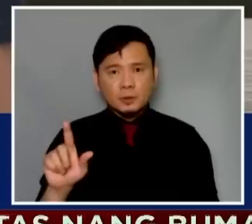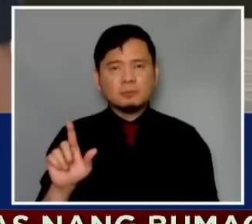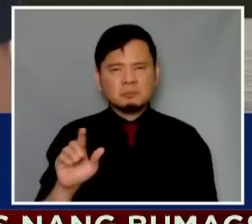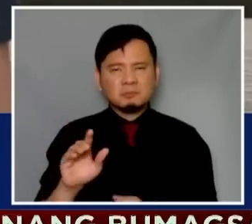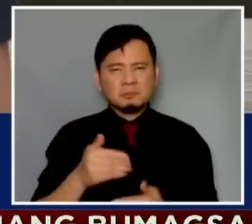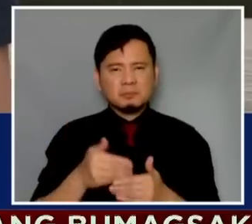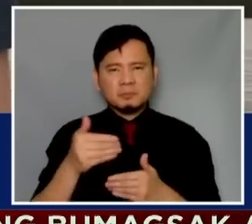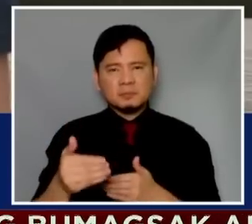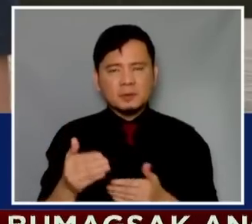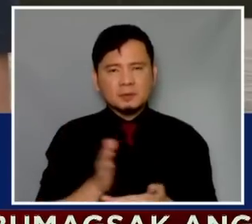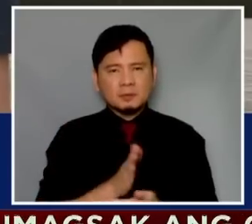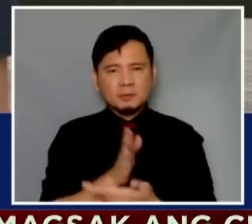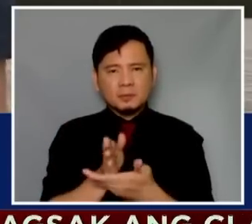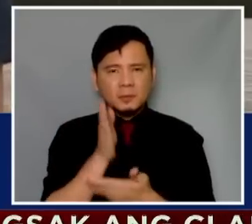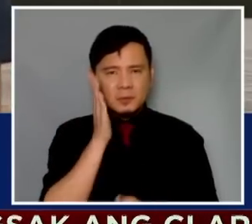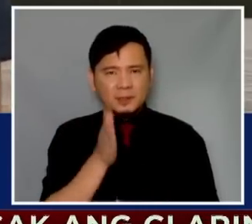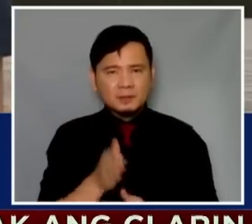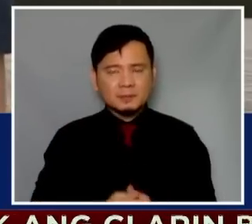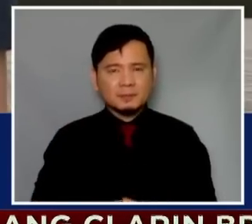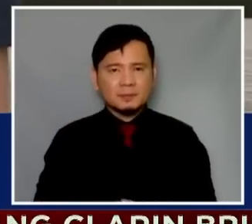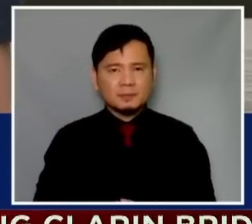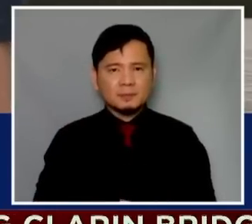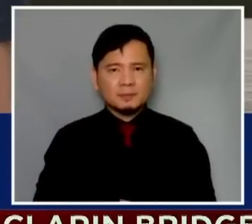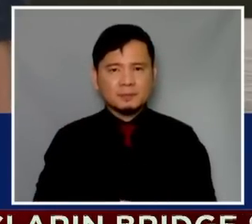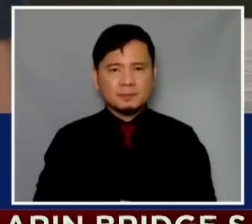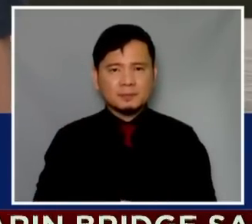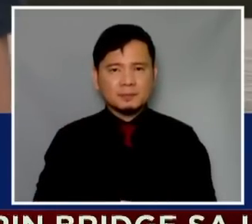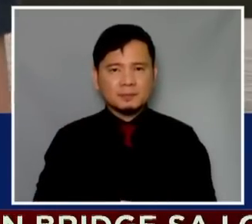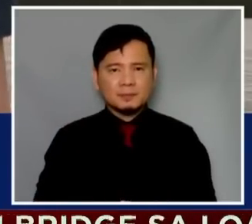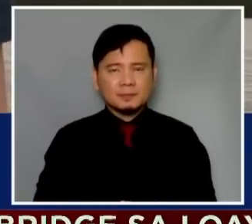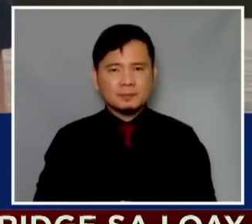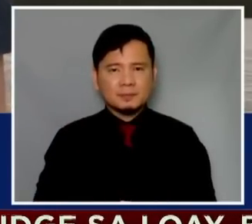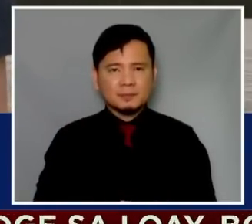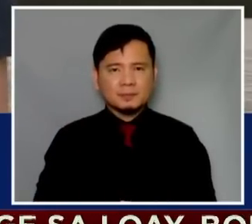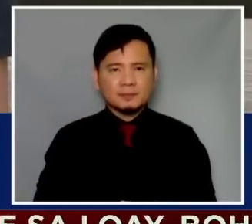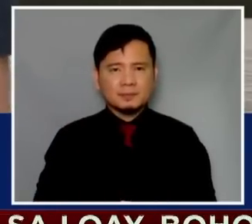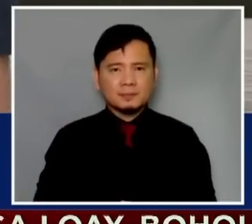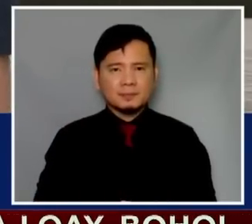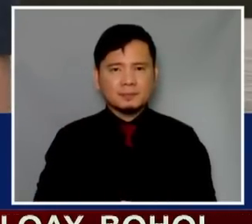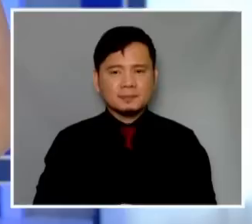kampanya. George Carino, ABS-CBN News, Bacolod City.